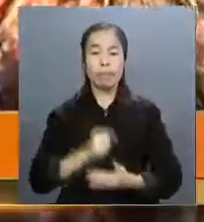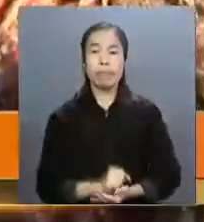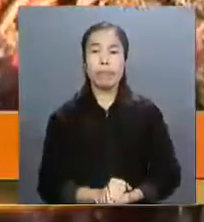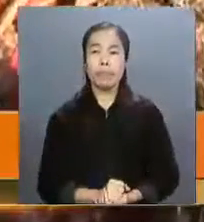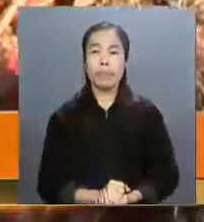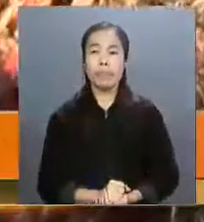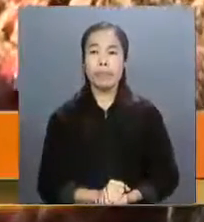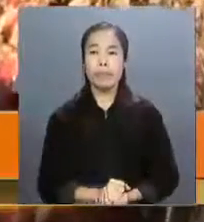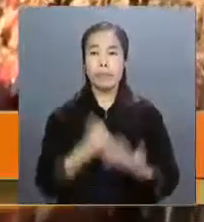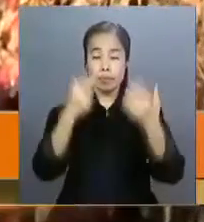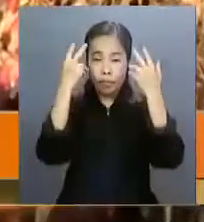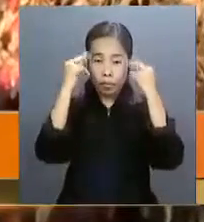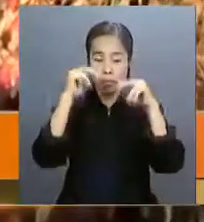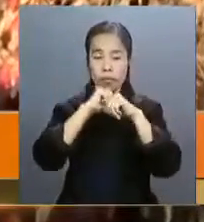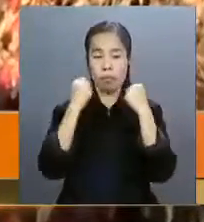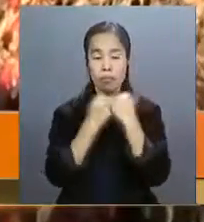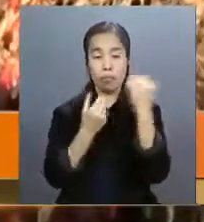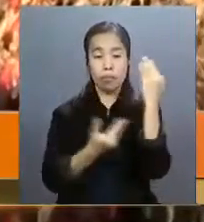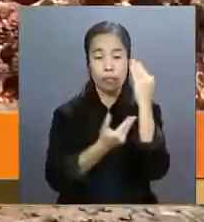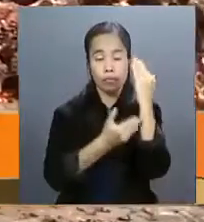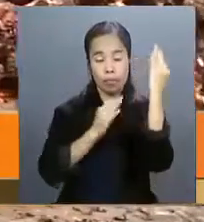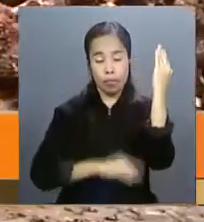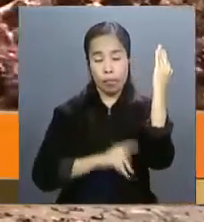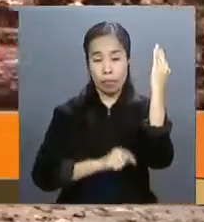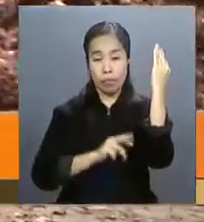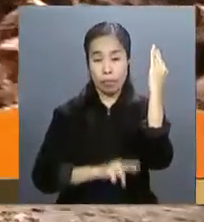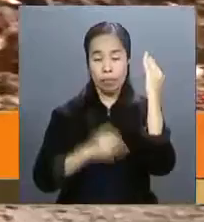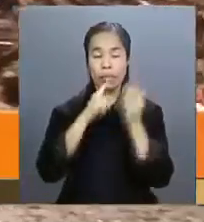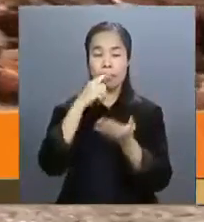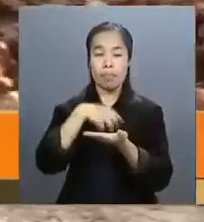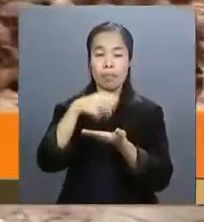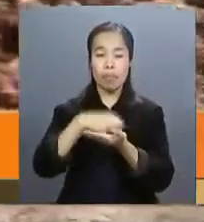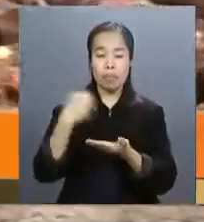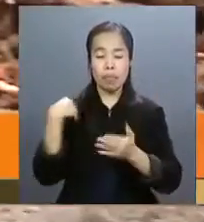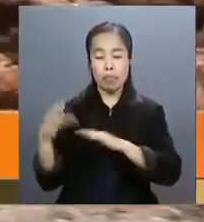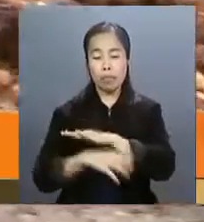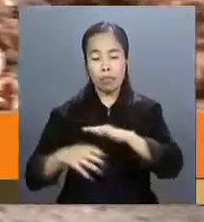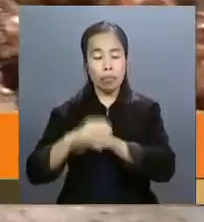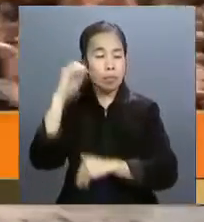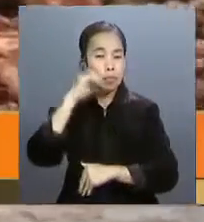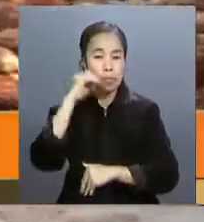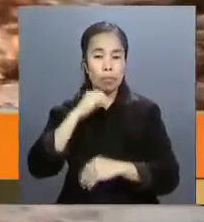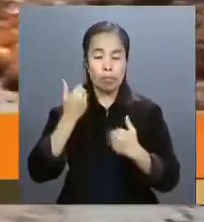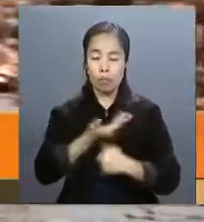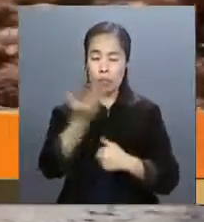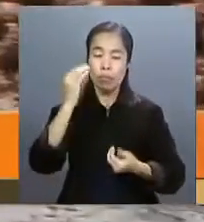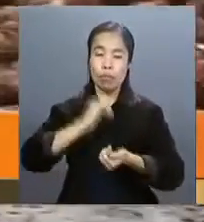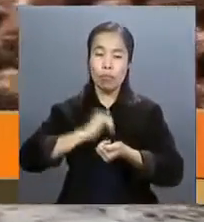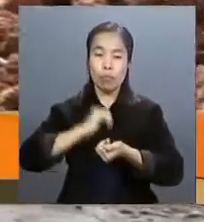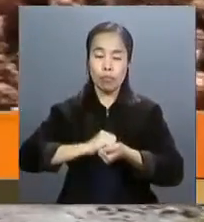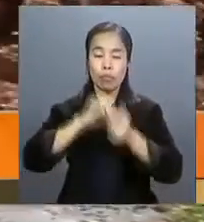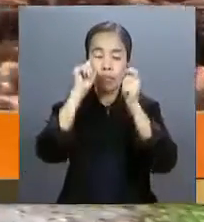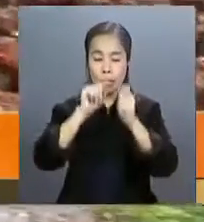นายกสมาคมชาวสวนปาล์มน้ำมันจังหวัดตรังกล่าวว่าปัญหาผลผลิตถูกขโมยนั้นทำให้ต้องขอความร่วมมือไปยังลานเทต่